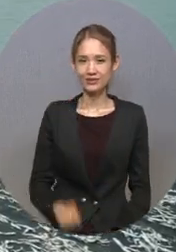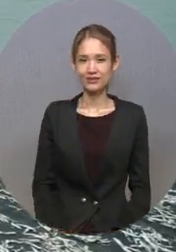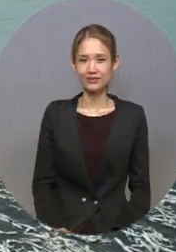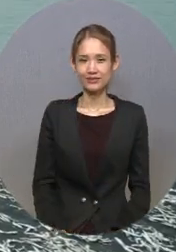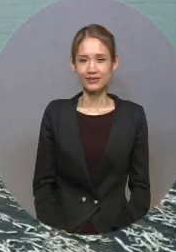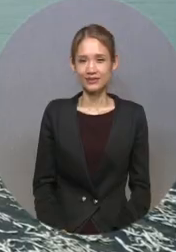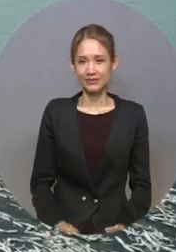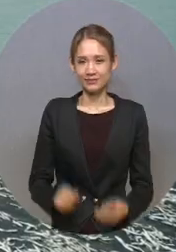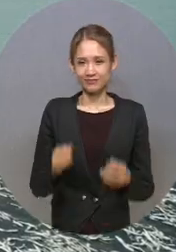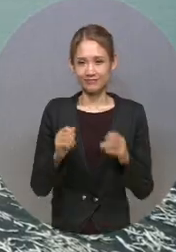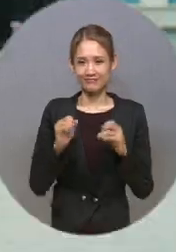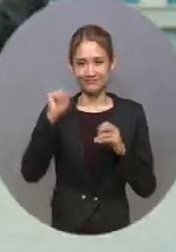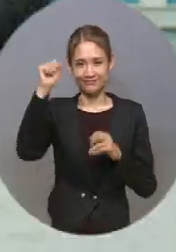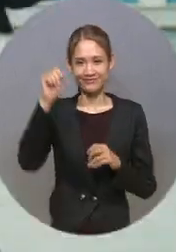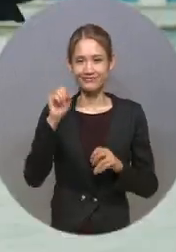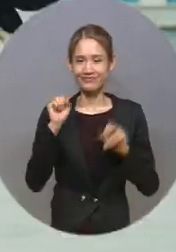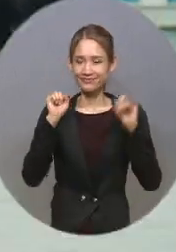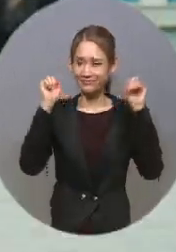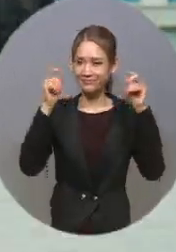발떡 일어나.